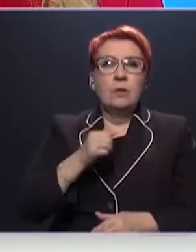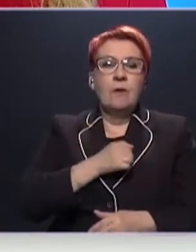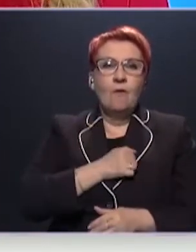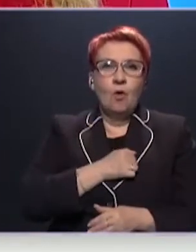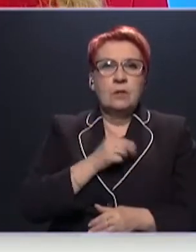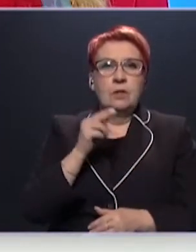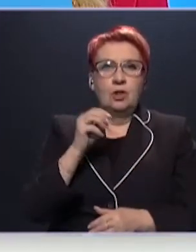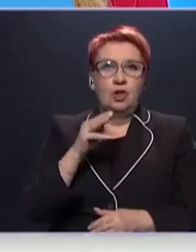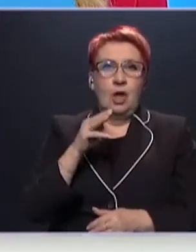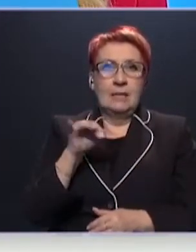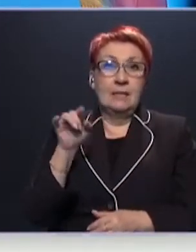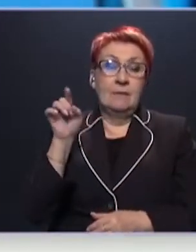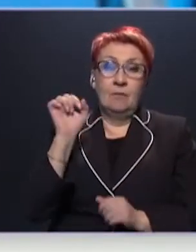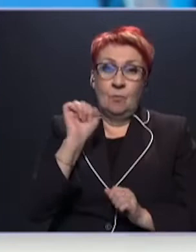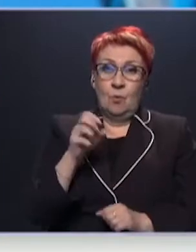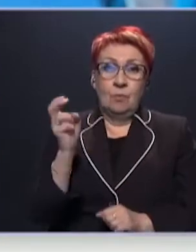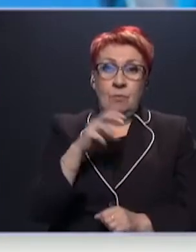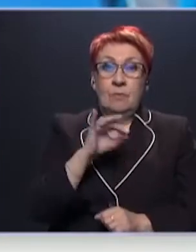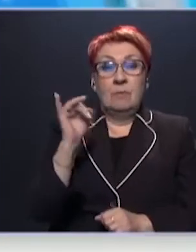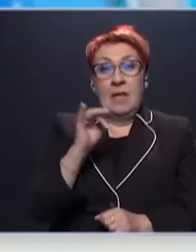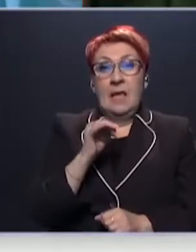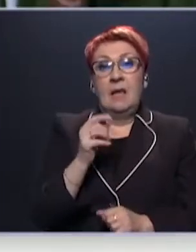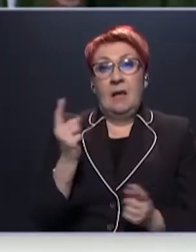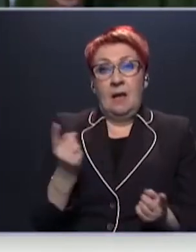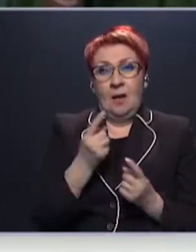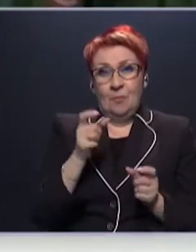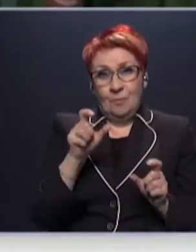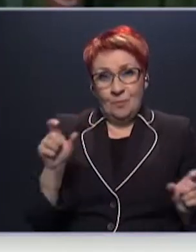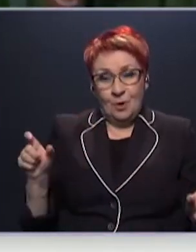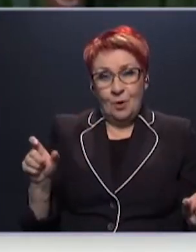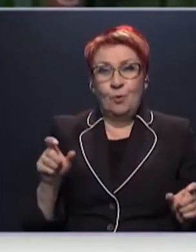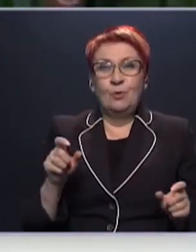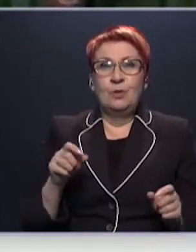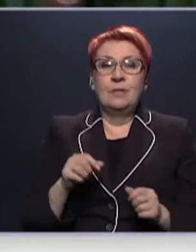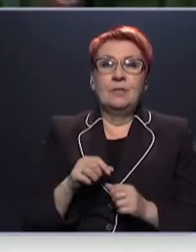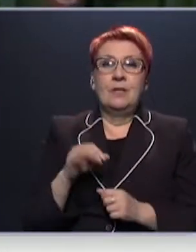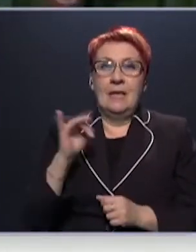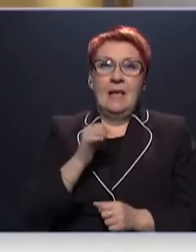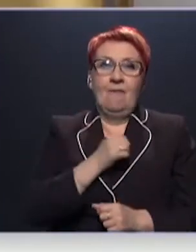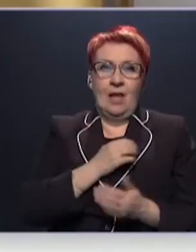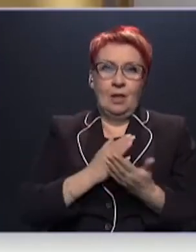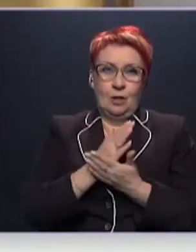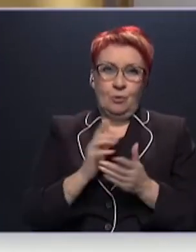части. То есть в него могут приходить и гражданские лица, и военнослужащие.